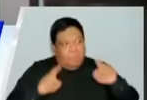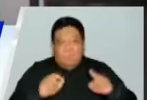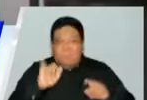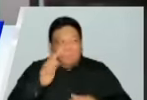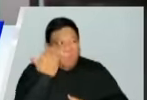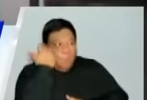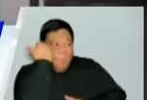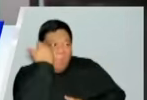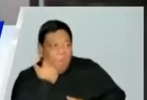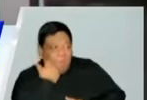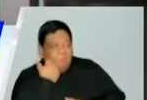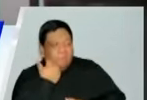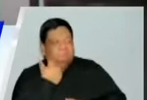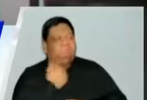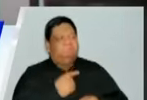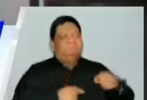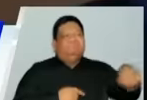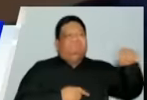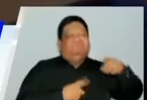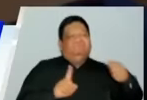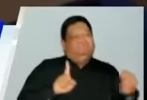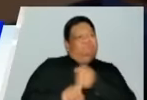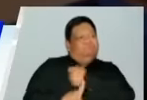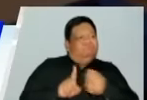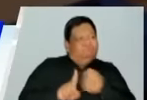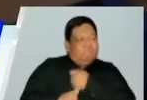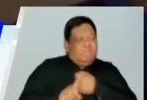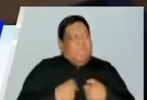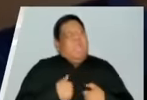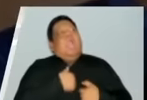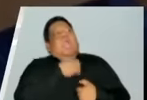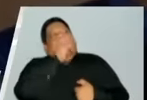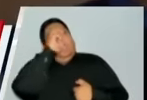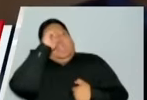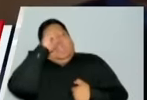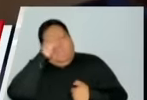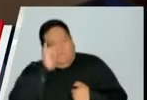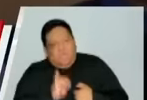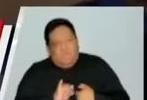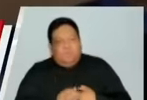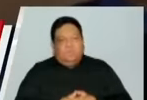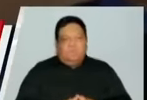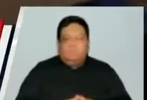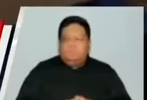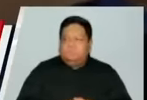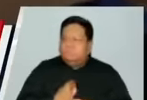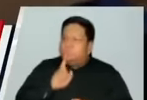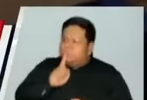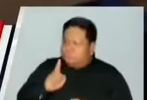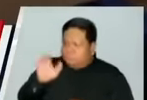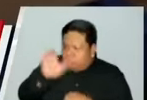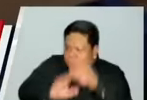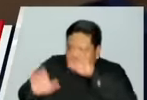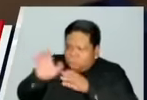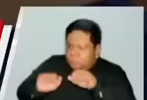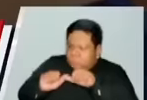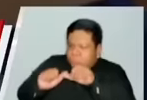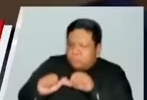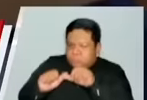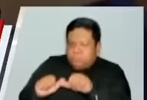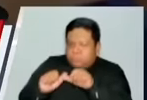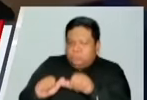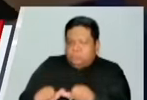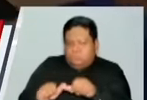nananakit na sila para ikaw ay magtanda. Extensive search is still ongoing. sa mga buildings. And we understand that there is